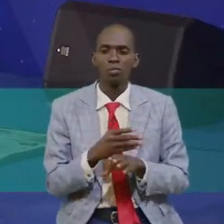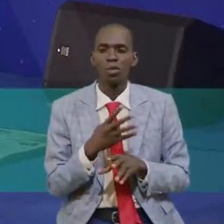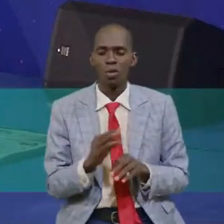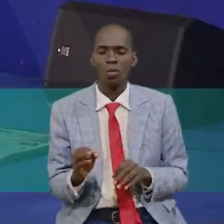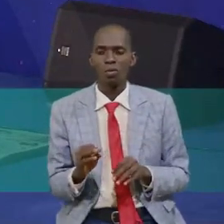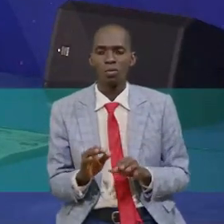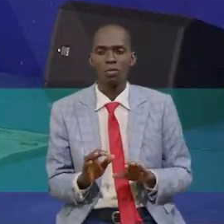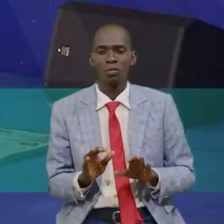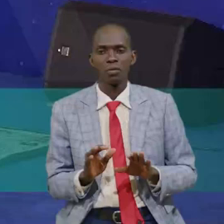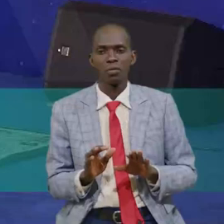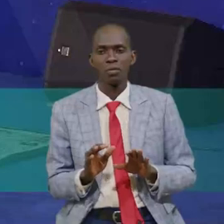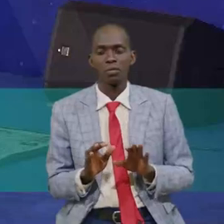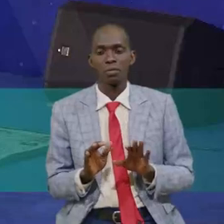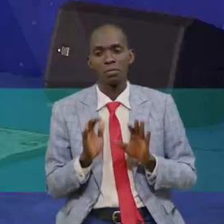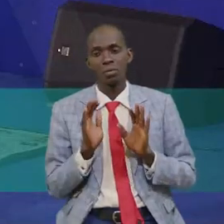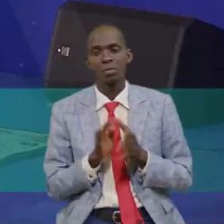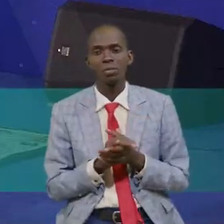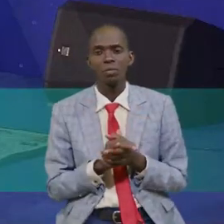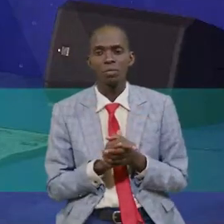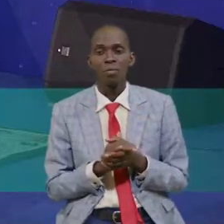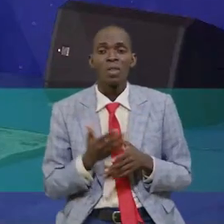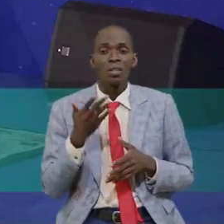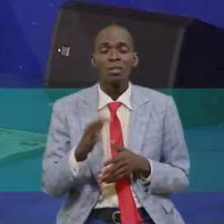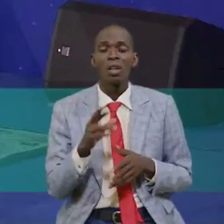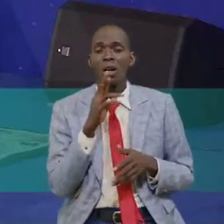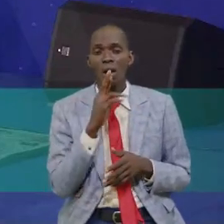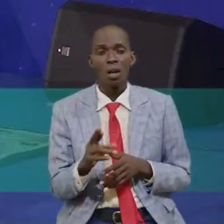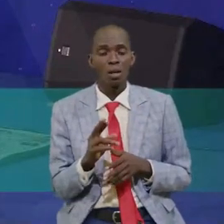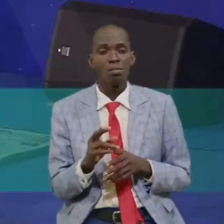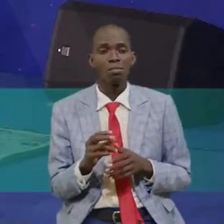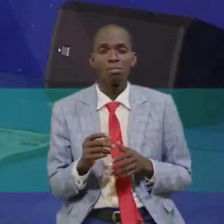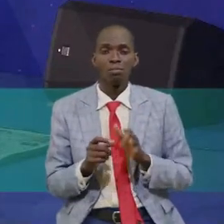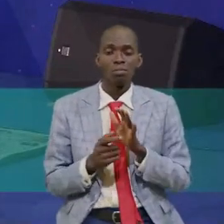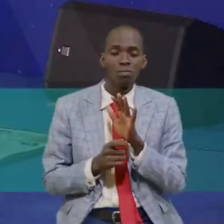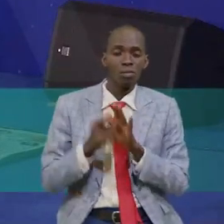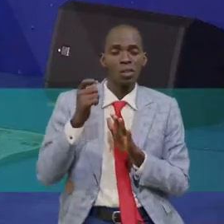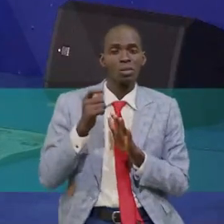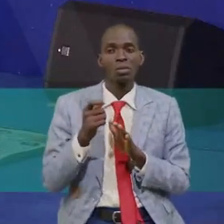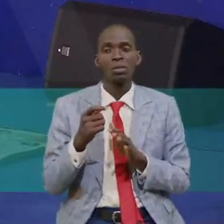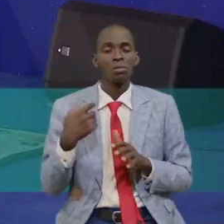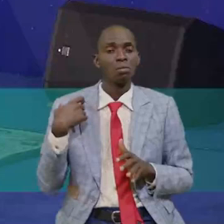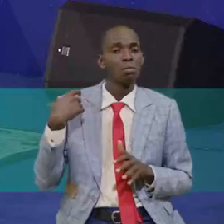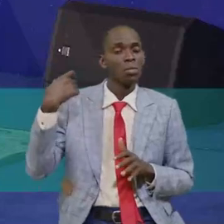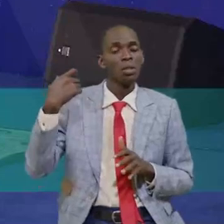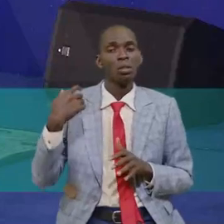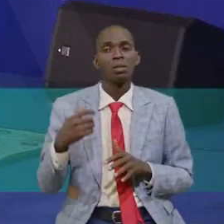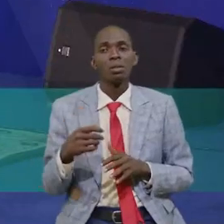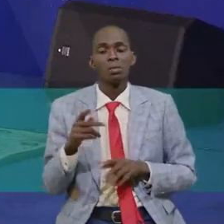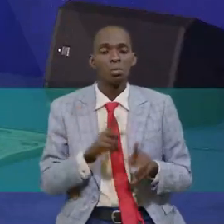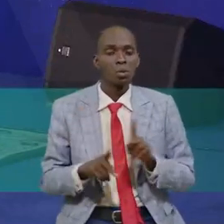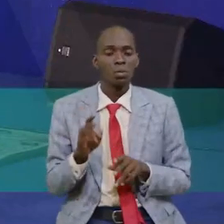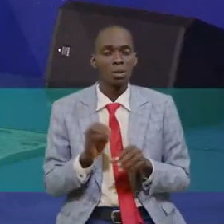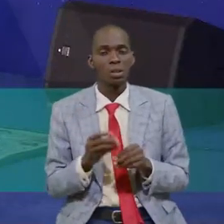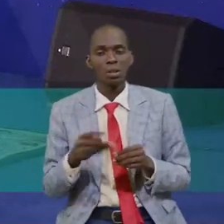Prévenir les géants. Oui, il y avait les géants dans le pays. Et il y a toujours des géants dans le pays. Et les géants